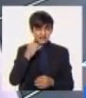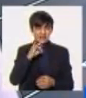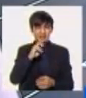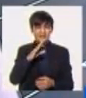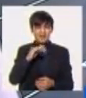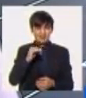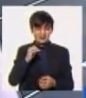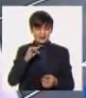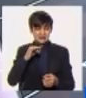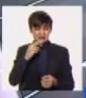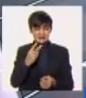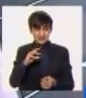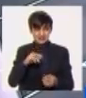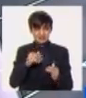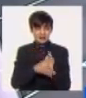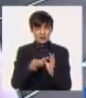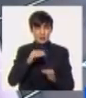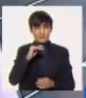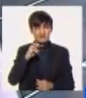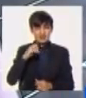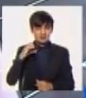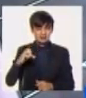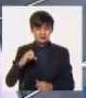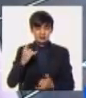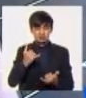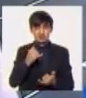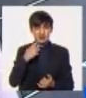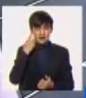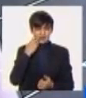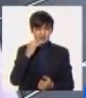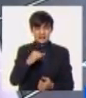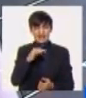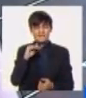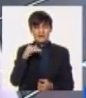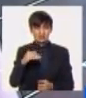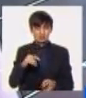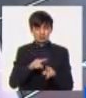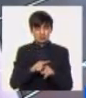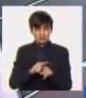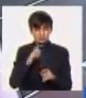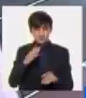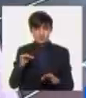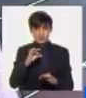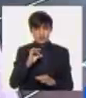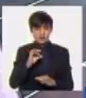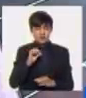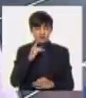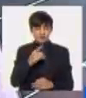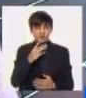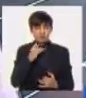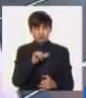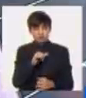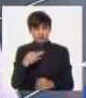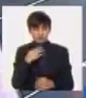от аналитика Freedom Finance. Сегодня в центре внимания Apple и Facebook, ведущие гиганты в своей сфере. У них много